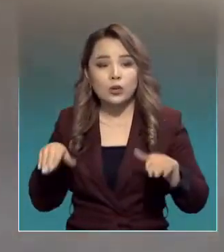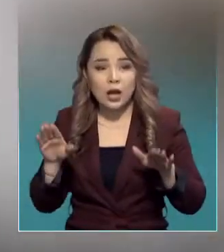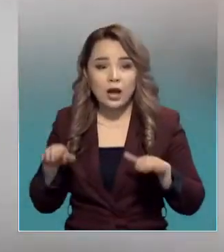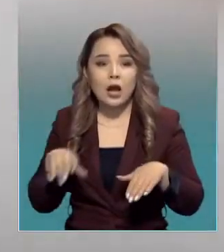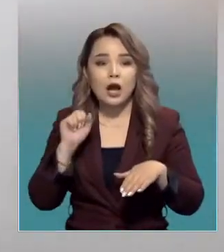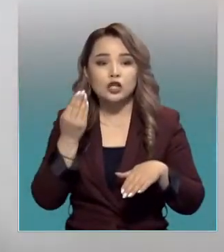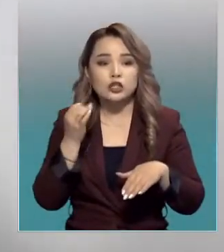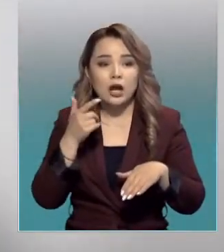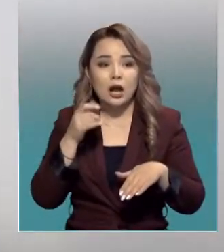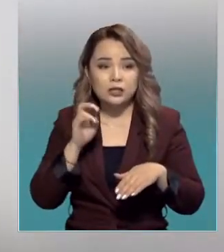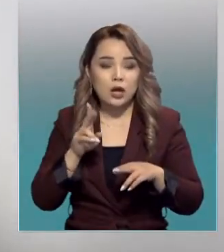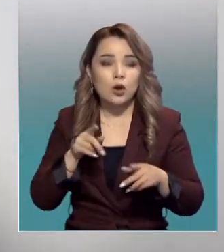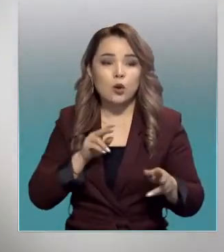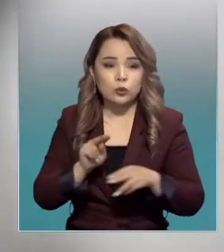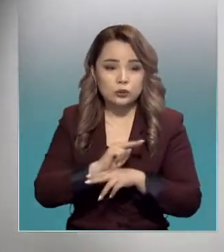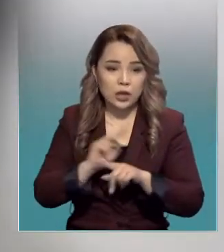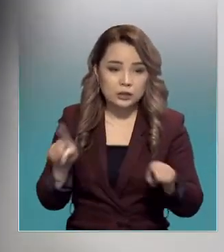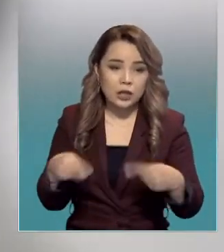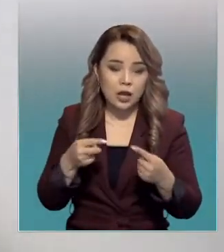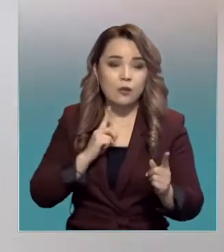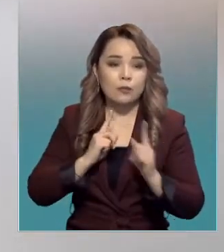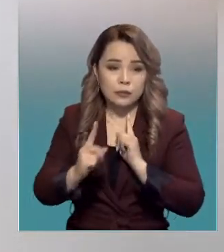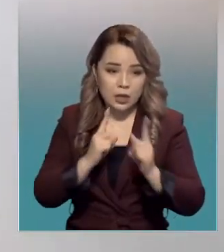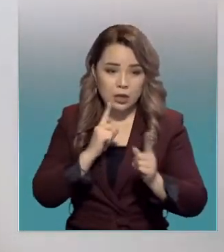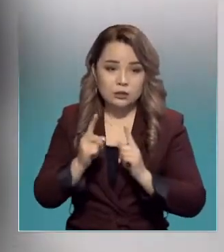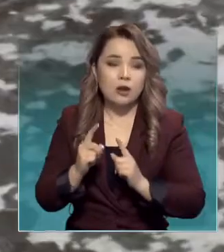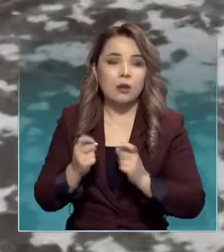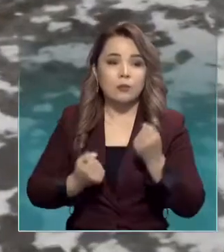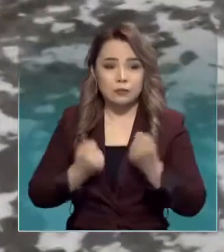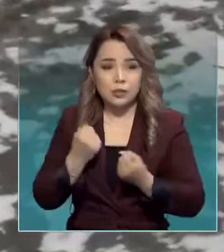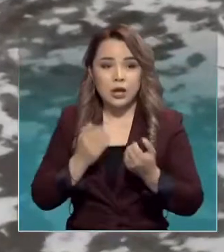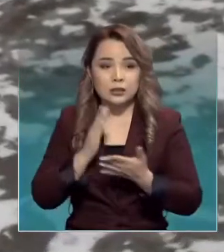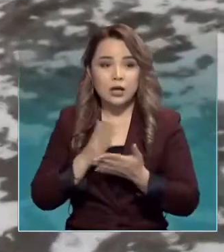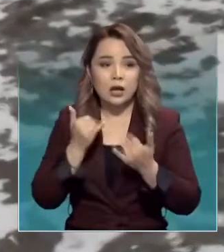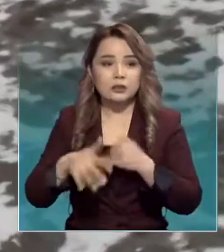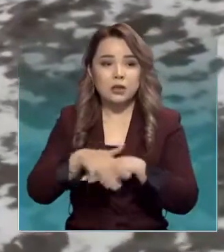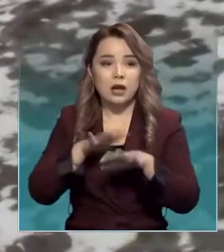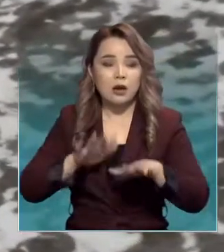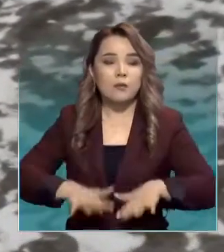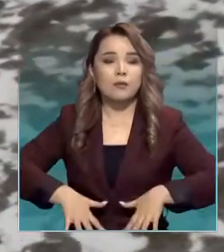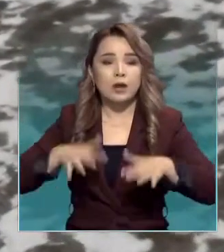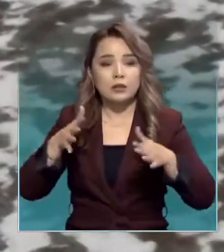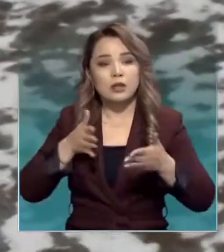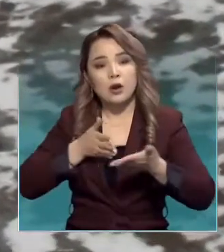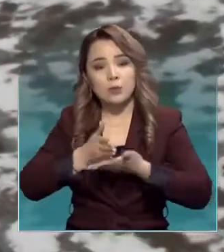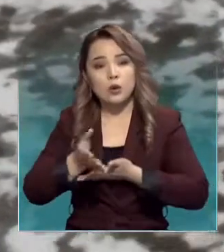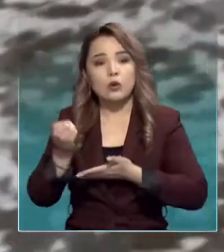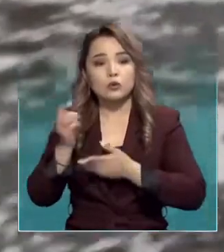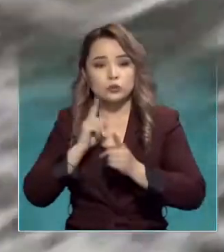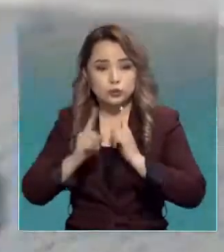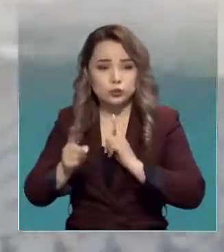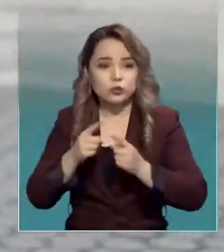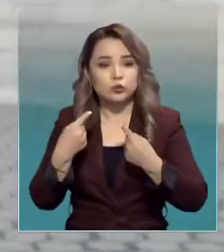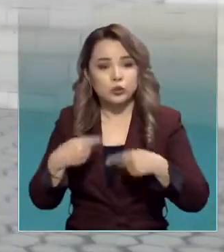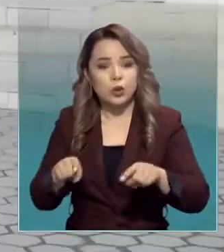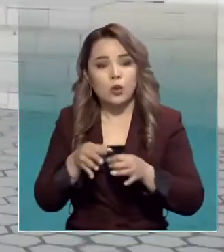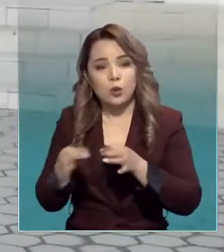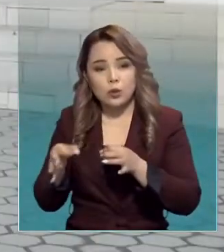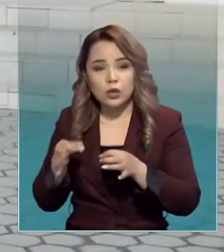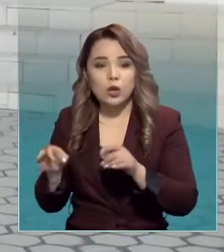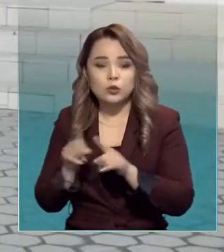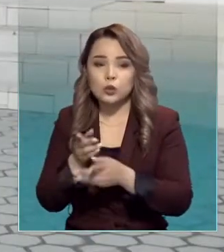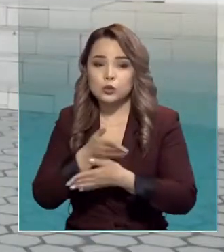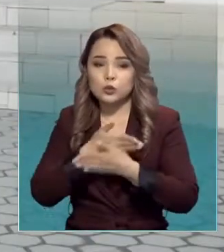бағытында қозғалыс қалпына келтірілді. Алайда Амангелді Қабырға, Арқалық, Ашутасты бағытында әлі қатынас жоқ.